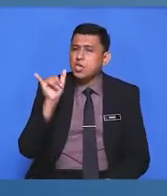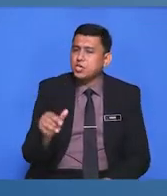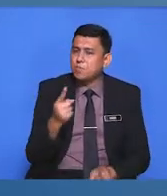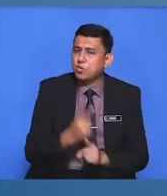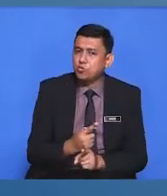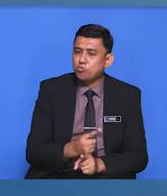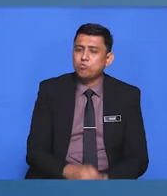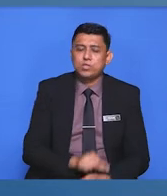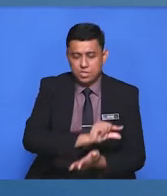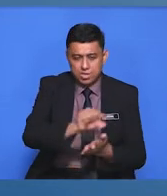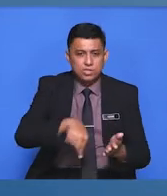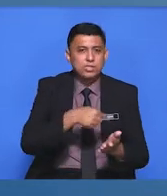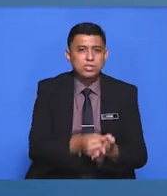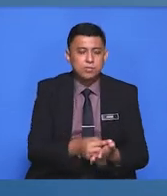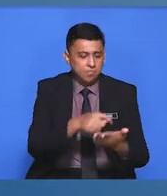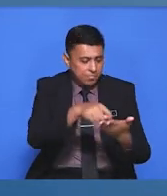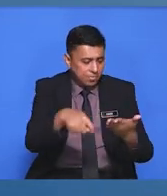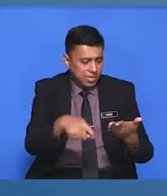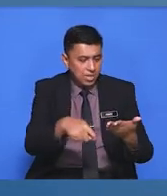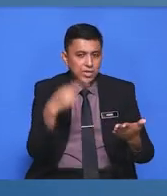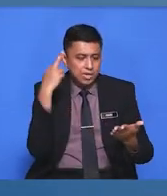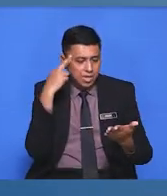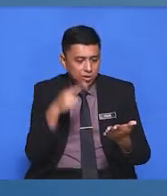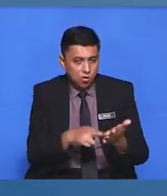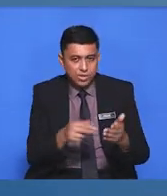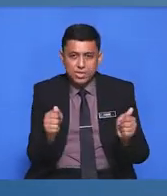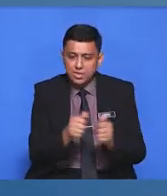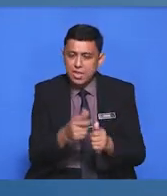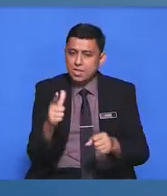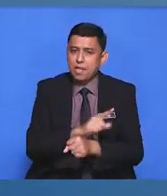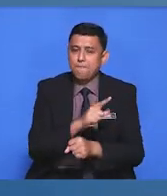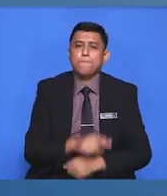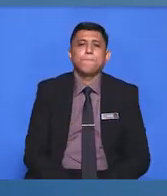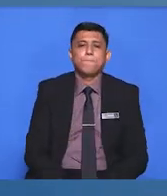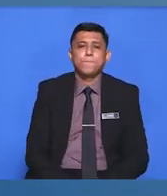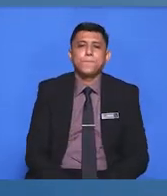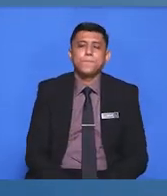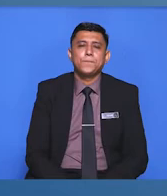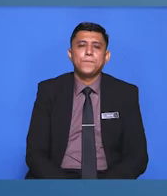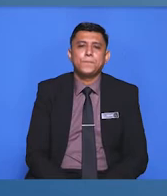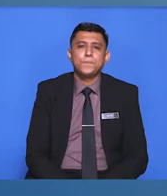betul. Segala catatan telah direkod dengan lengkap.